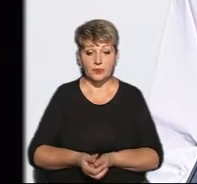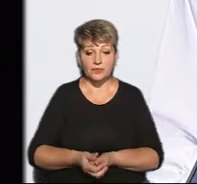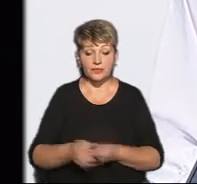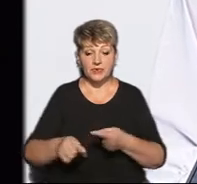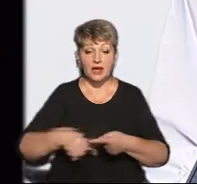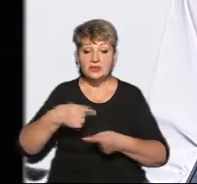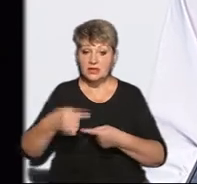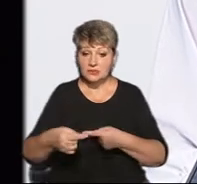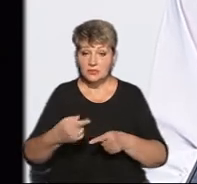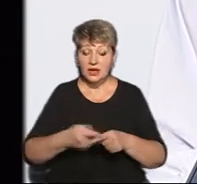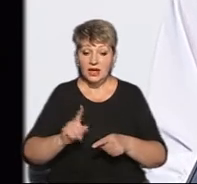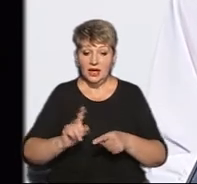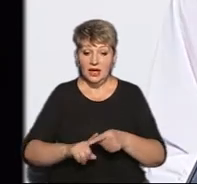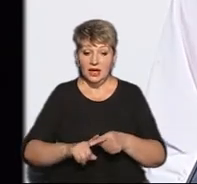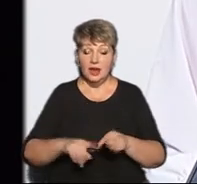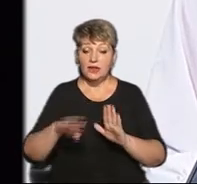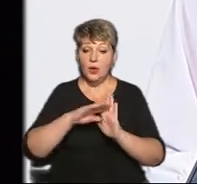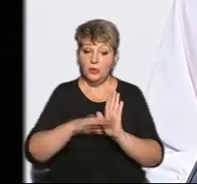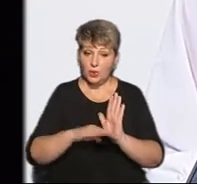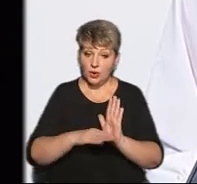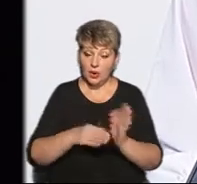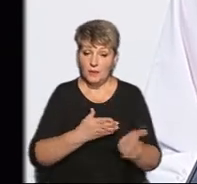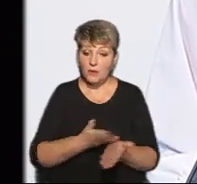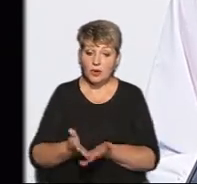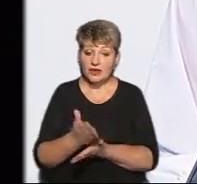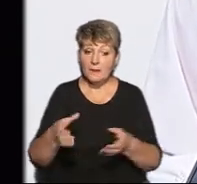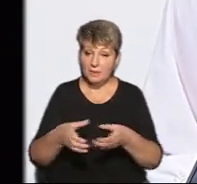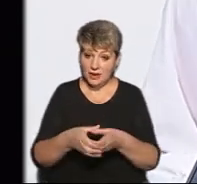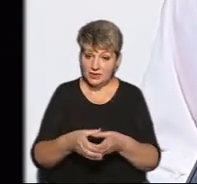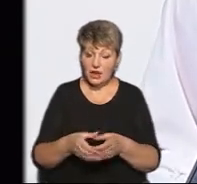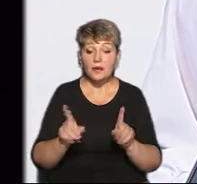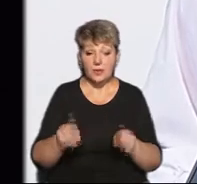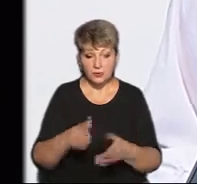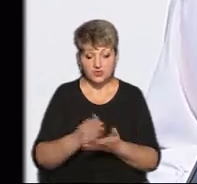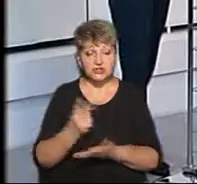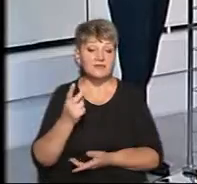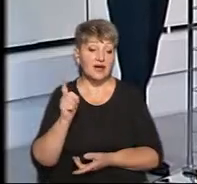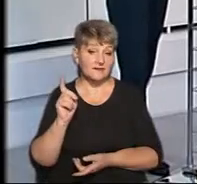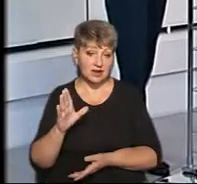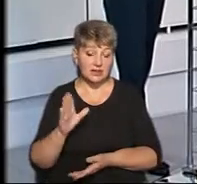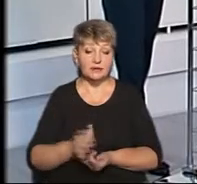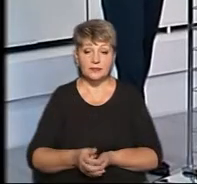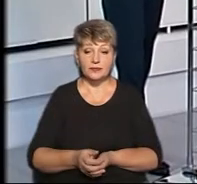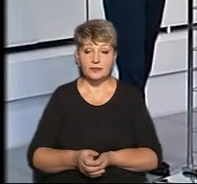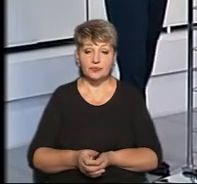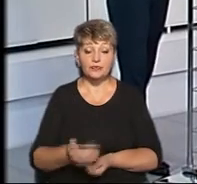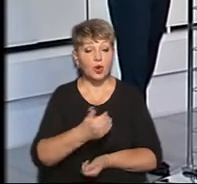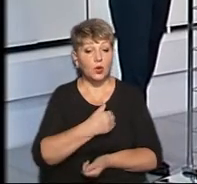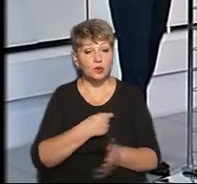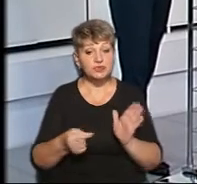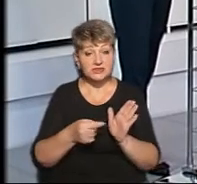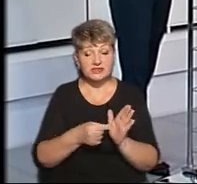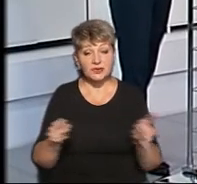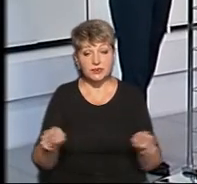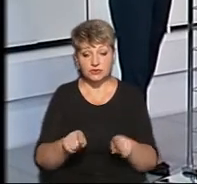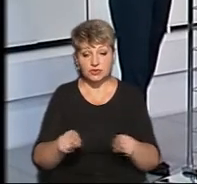Наступна рубрика – це презентація програми політичної партії. Будь ласка, також маєте 2 хвилини. Дякую. Хочу зазначити,